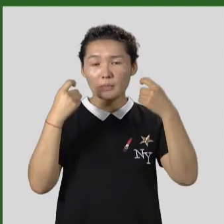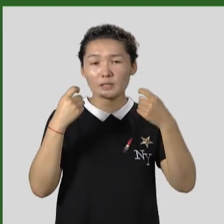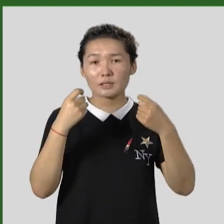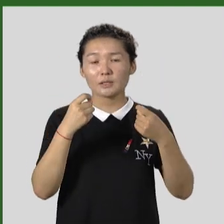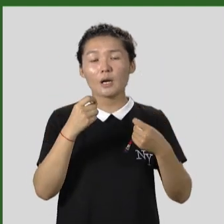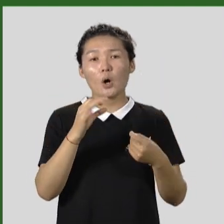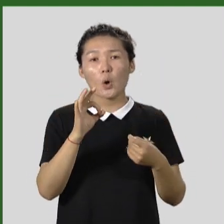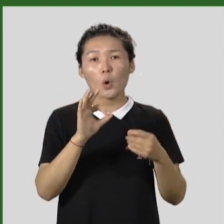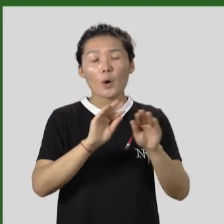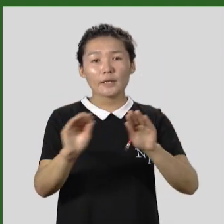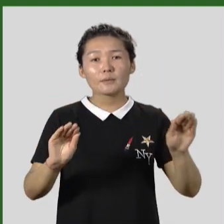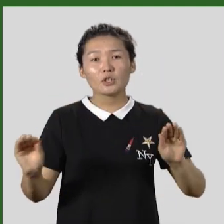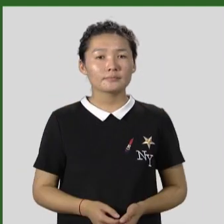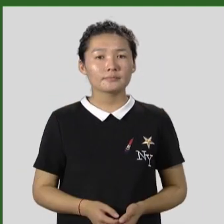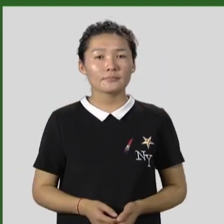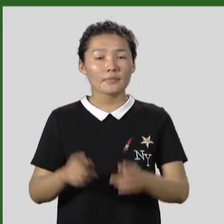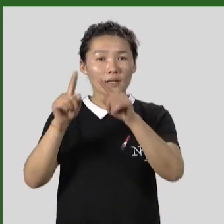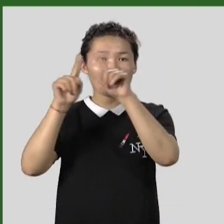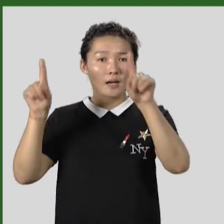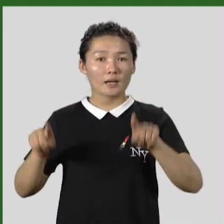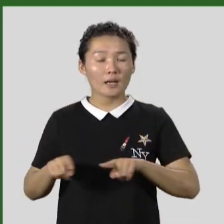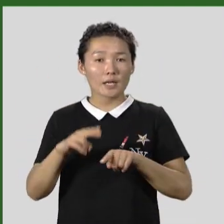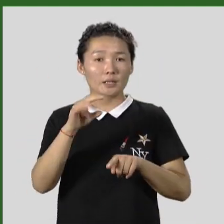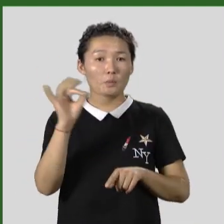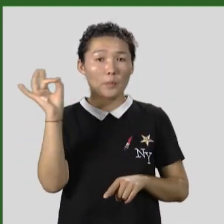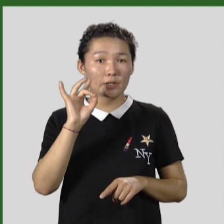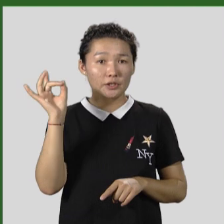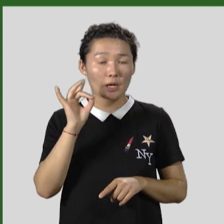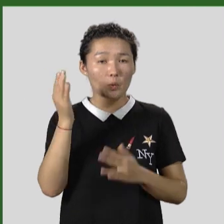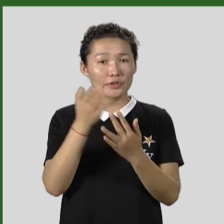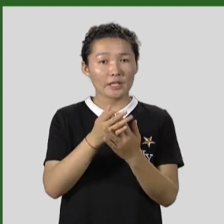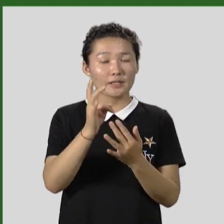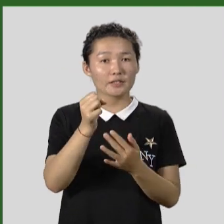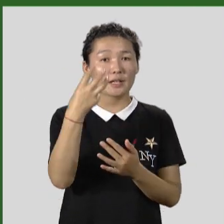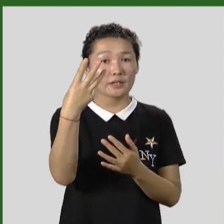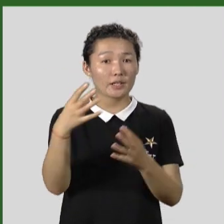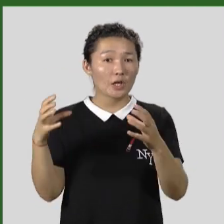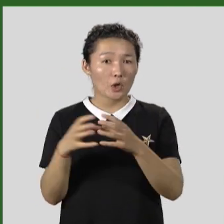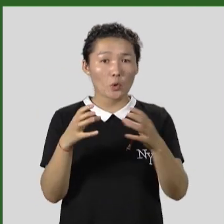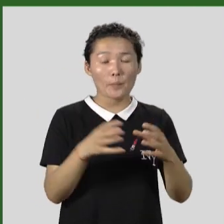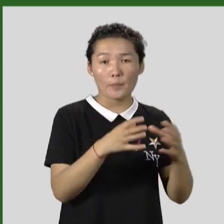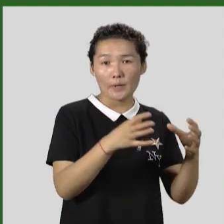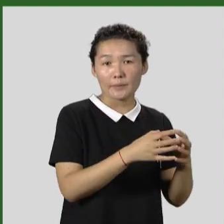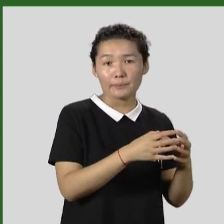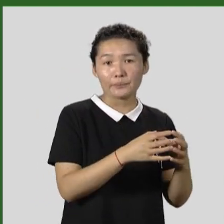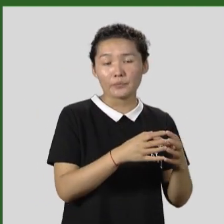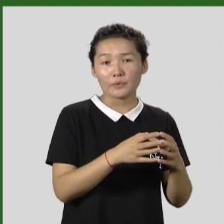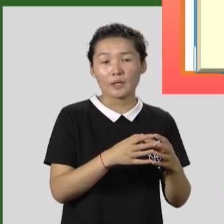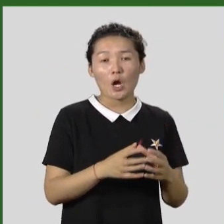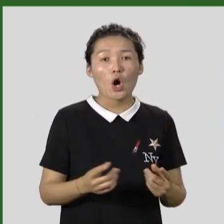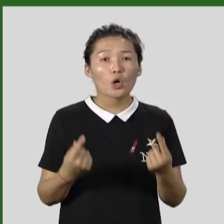земной поверхности. Карты по масштабу делятся на три группы –